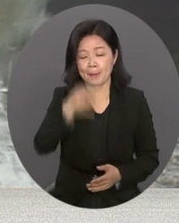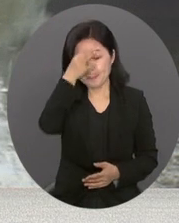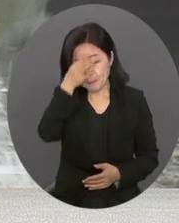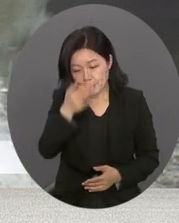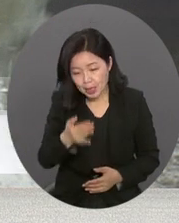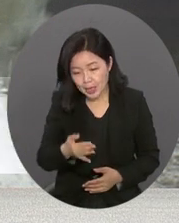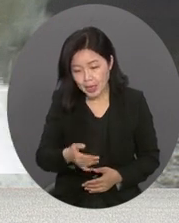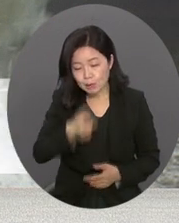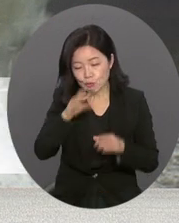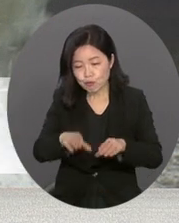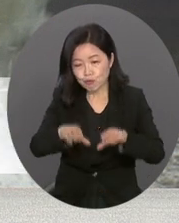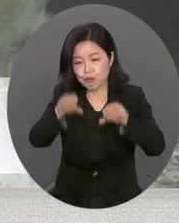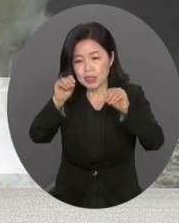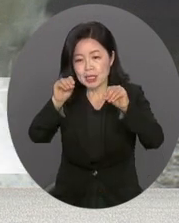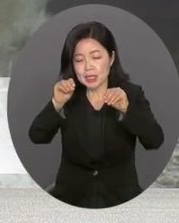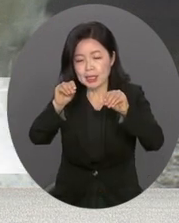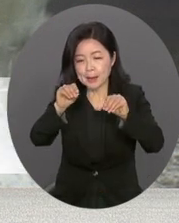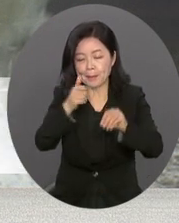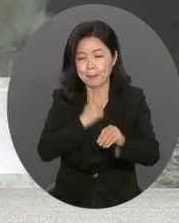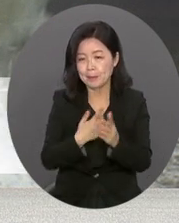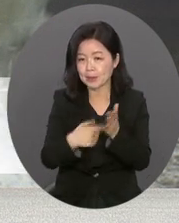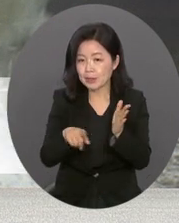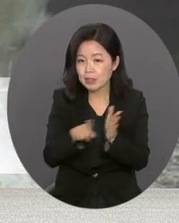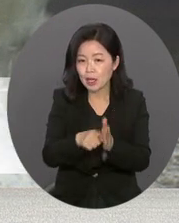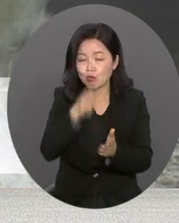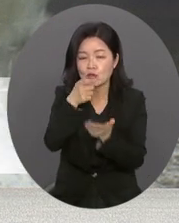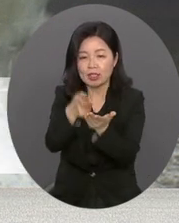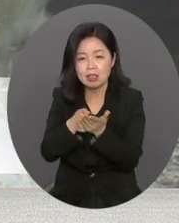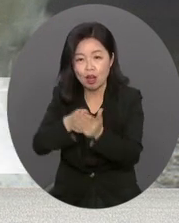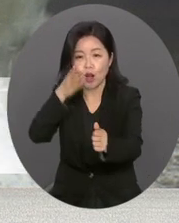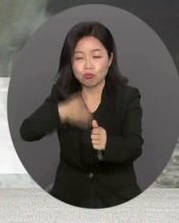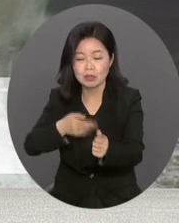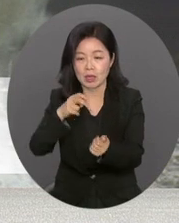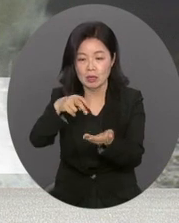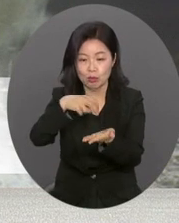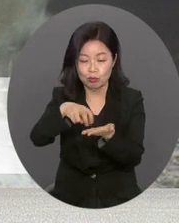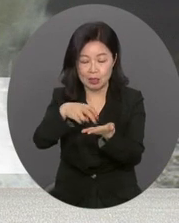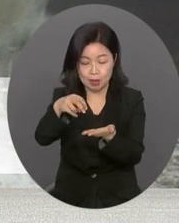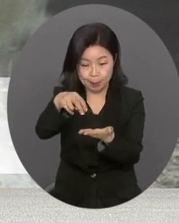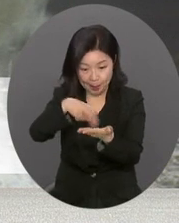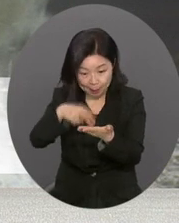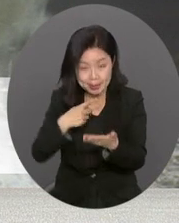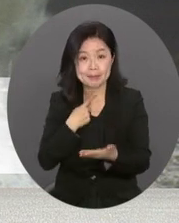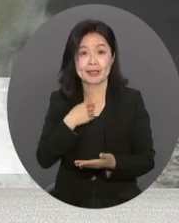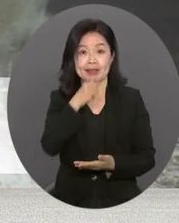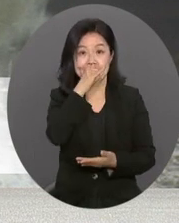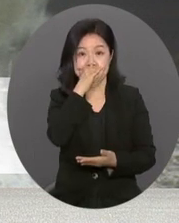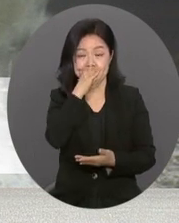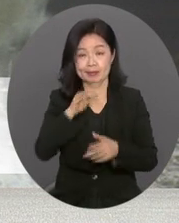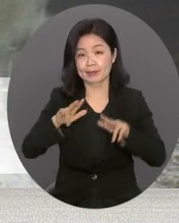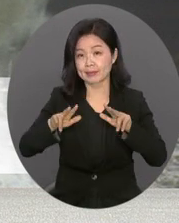죄송하지만 가뭄 극복을 위해 물 절약을 부탁드린다. 이런 재난 안내 문자 받아보셨죠? 대규모 단수 사태